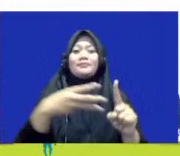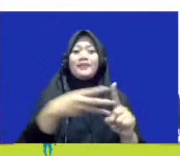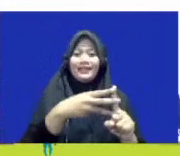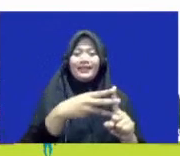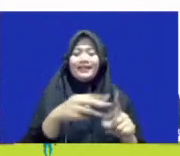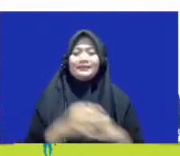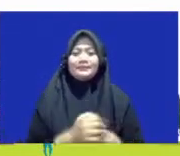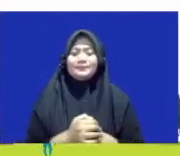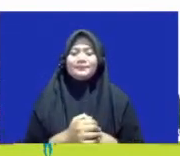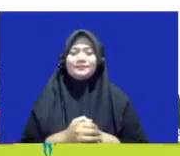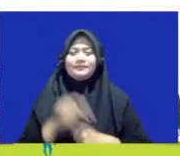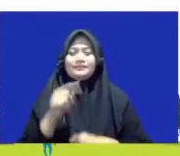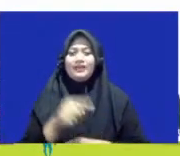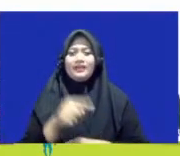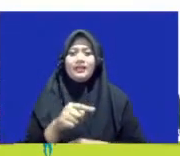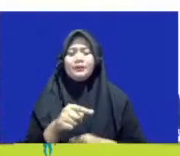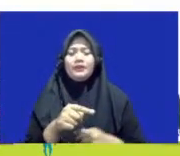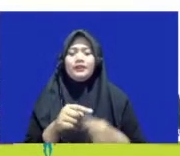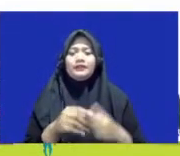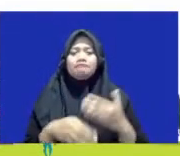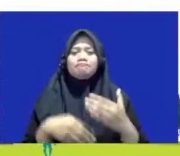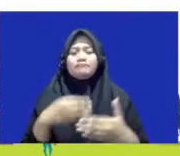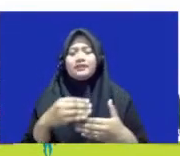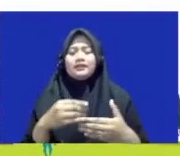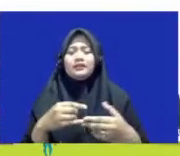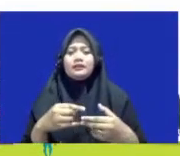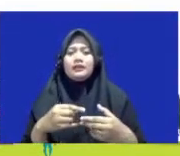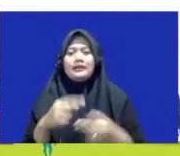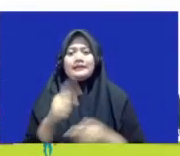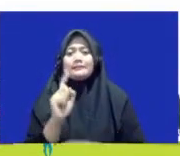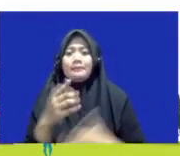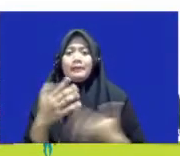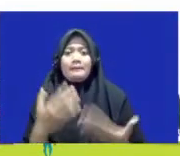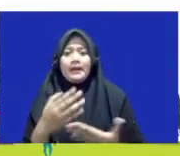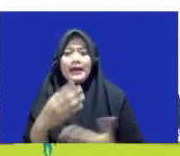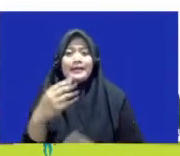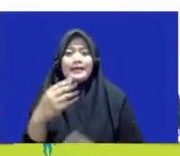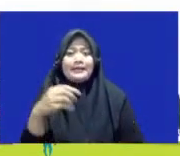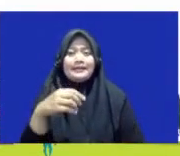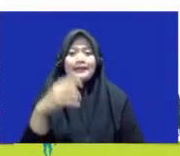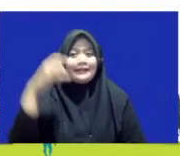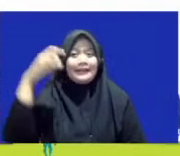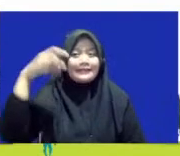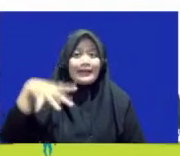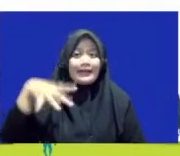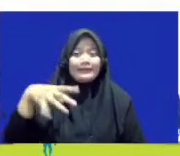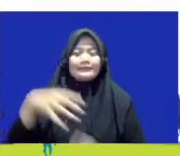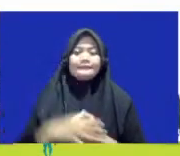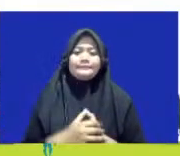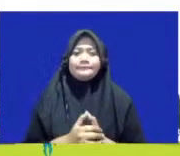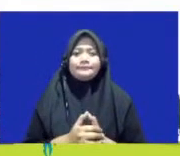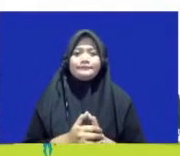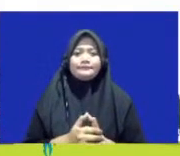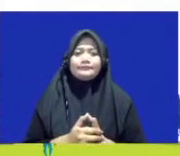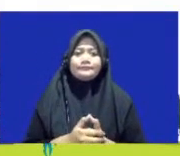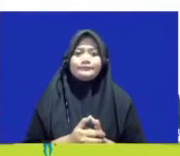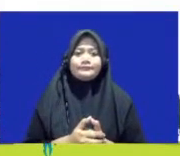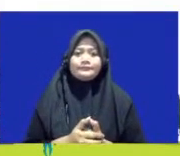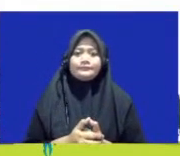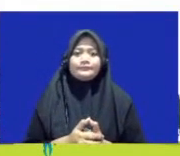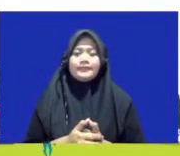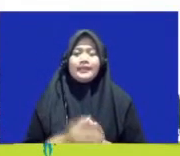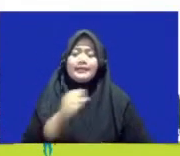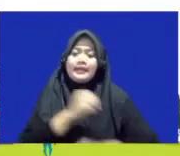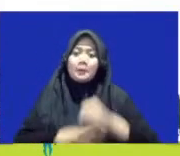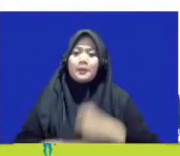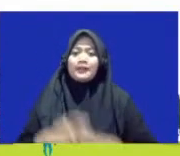lebih frontliner Kampung Siaga Bencana karena dia berada di desa-desa setempat. Nah, ini yang dilakukan oleh Kementerian Sosial melalui